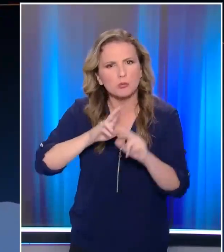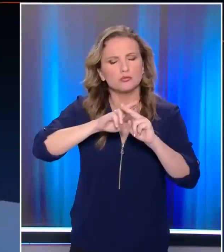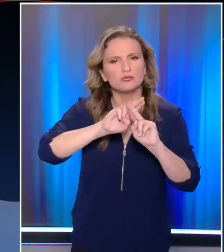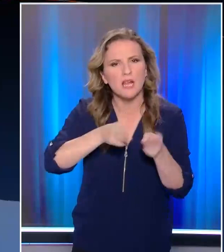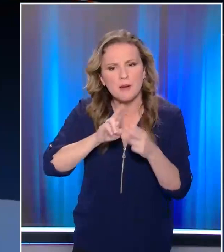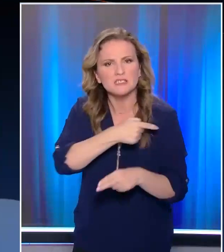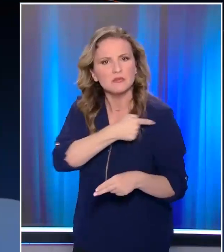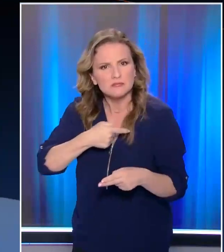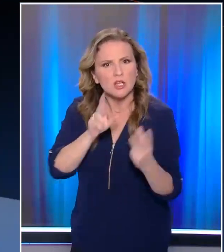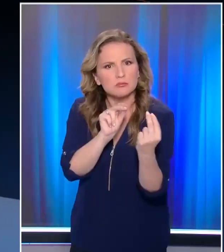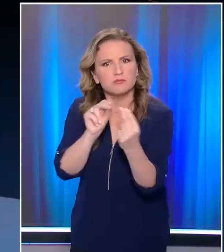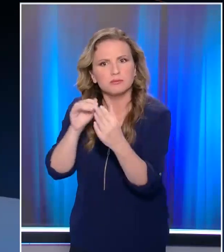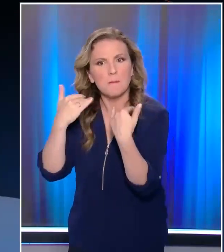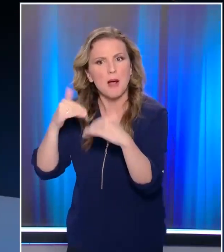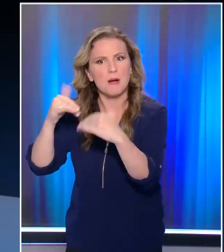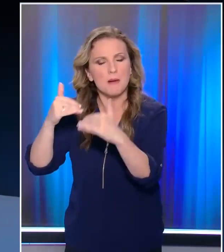της πόλης.